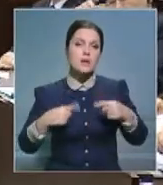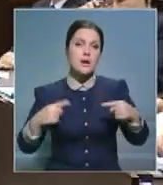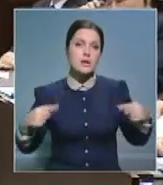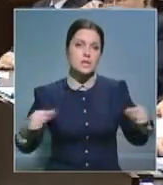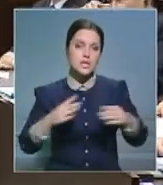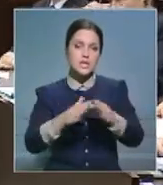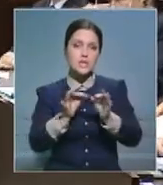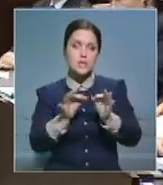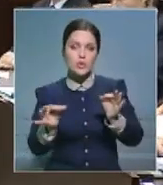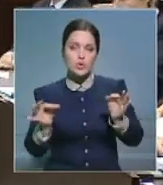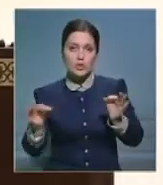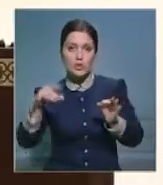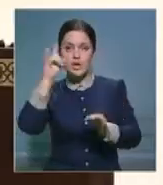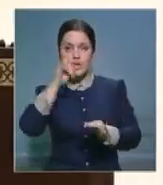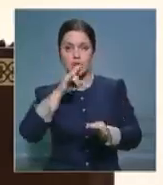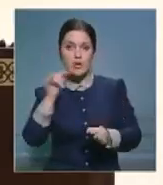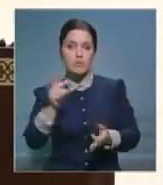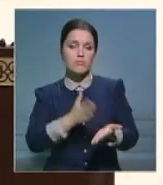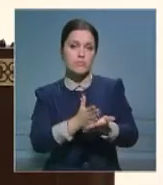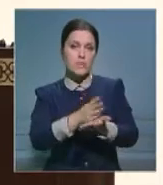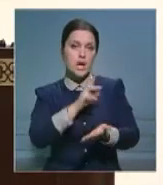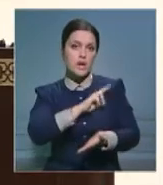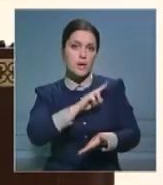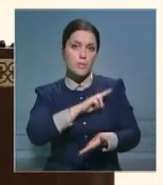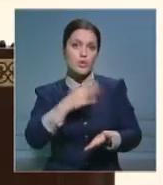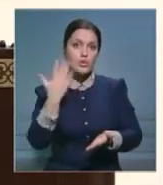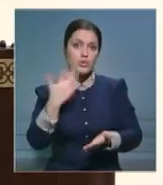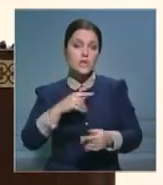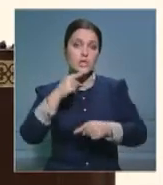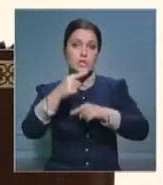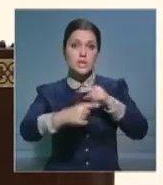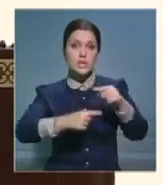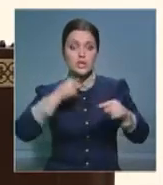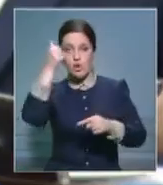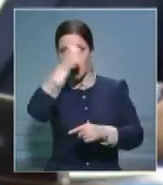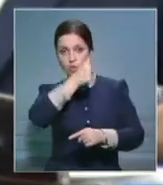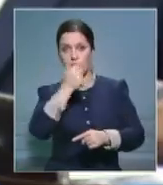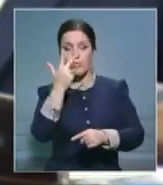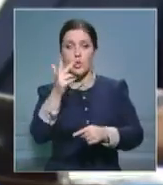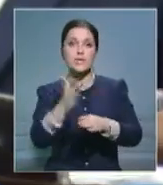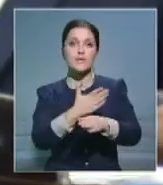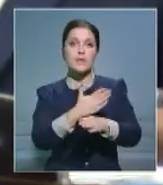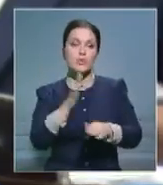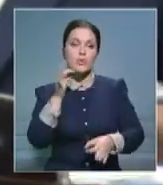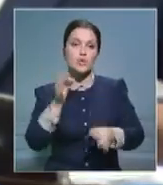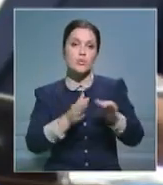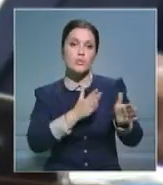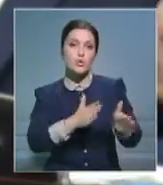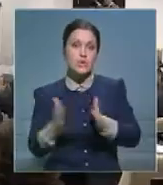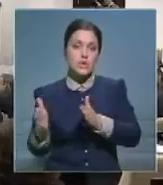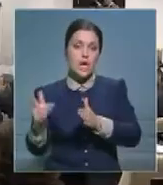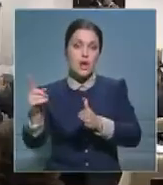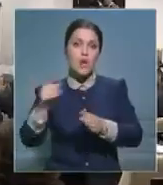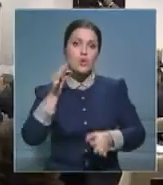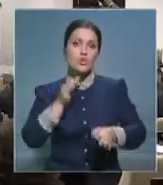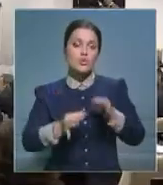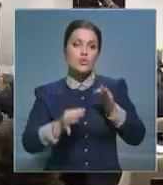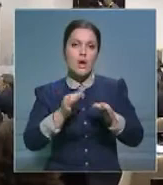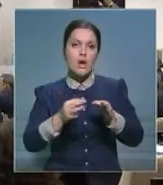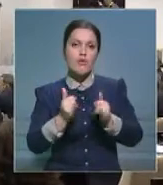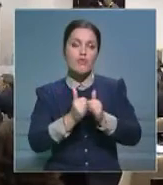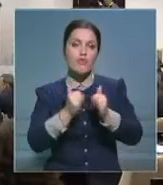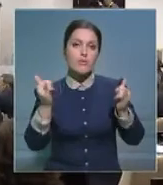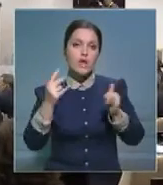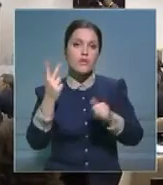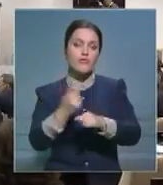солидный стаж работы. Напомню, со следующего года заработает трехзвенная судебная система. Нагрузка на судей увеличится в